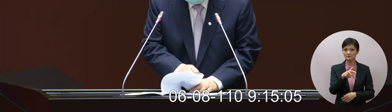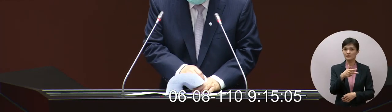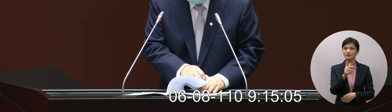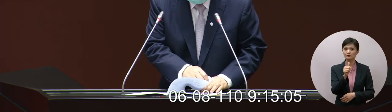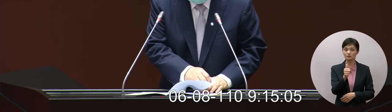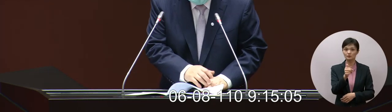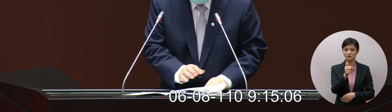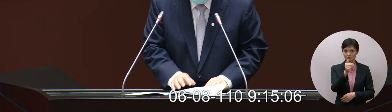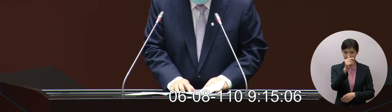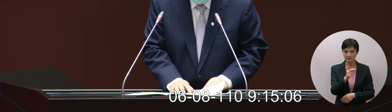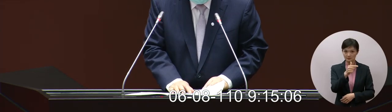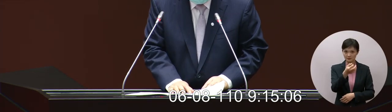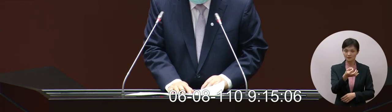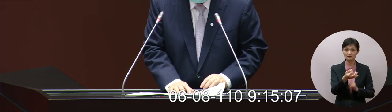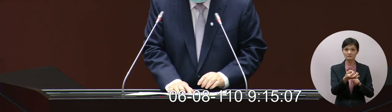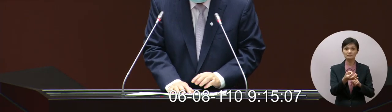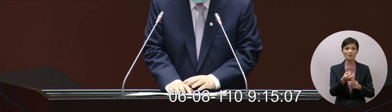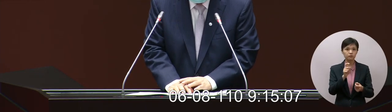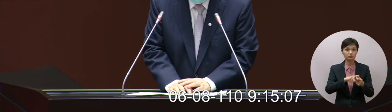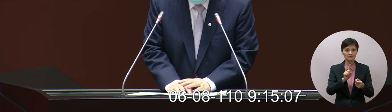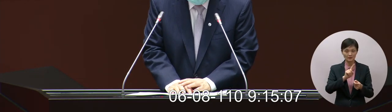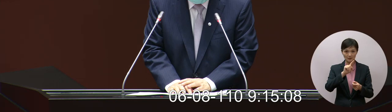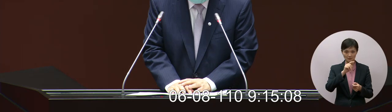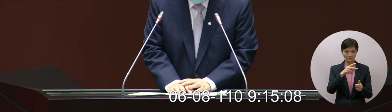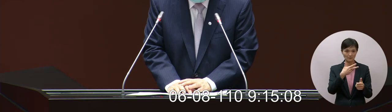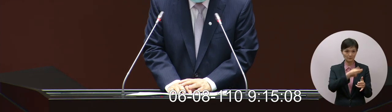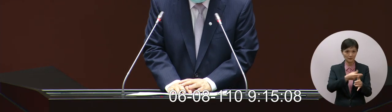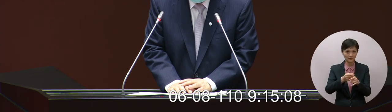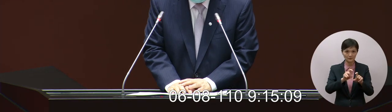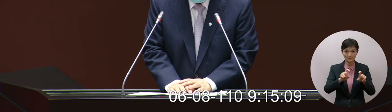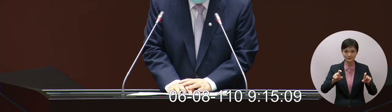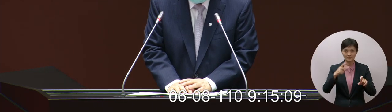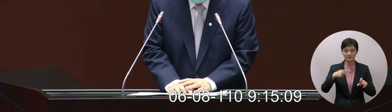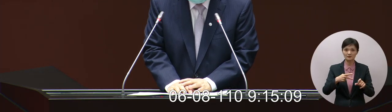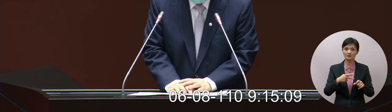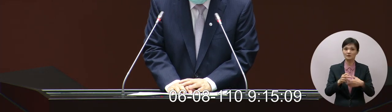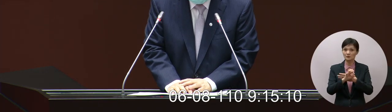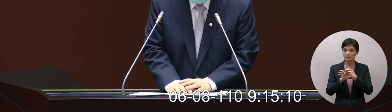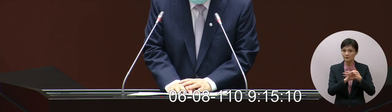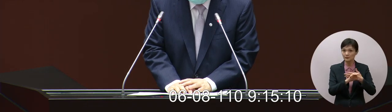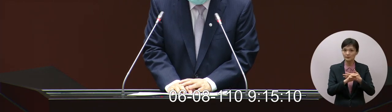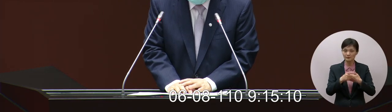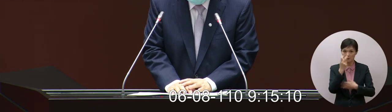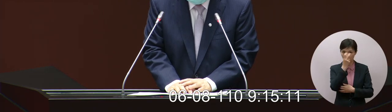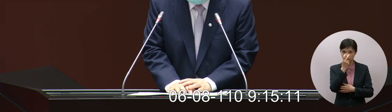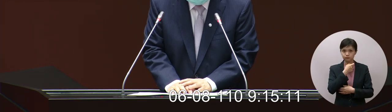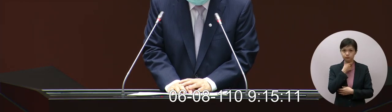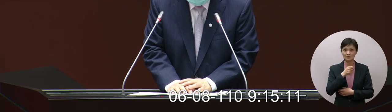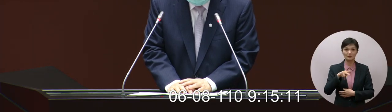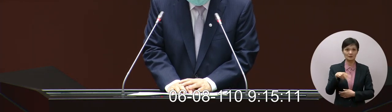791亿6837万元，主要是办理疫苗与药品临床试验采购及检验等